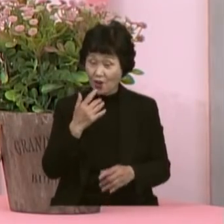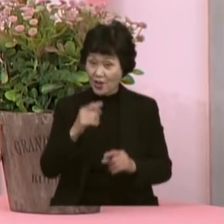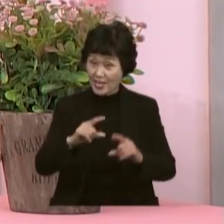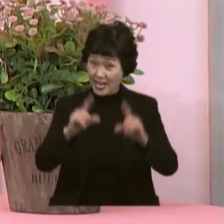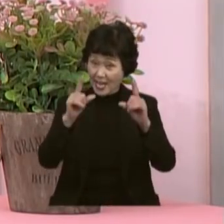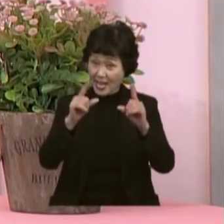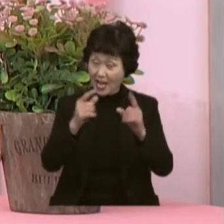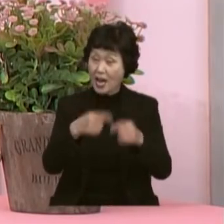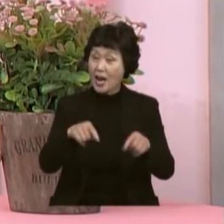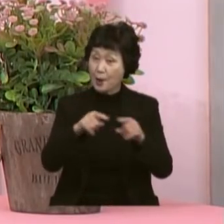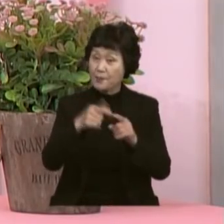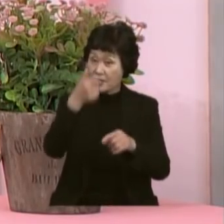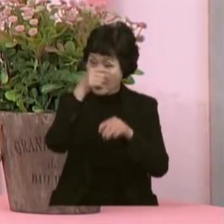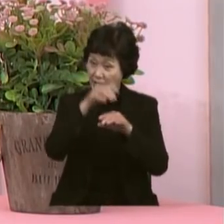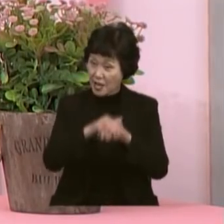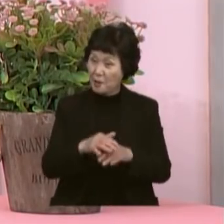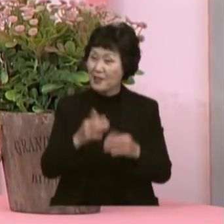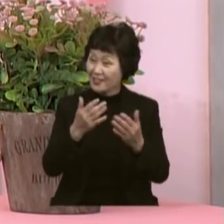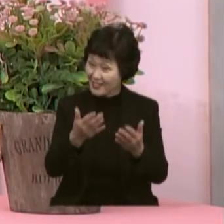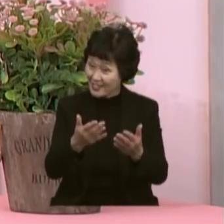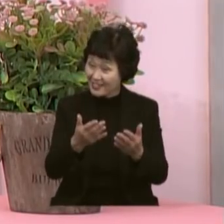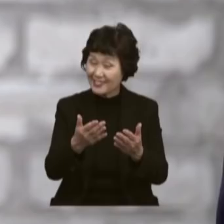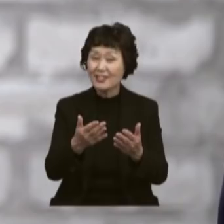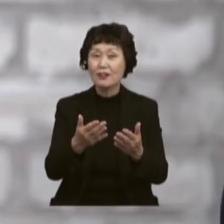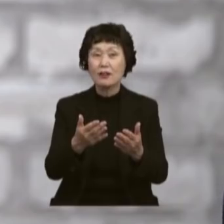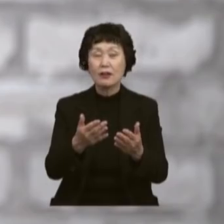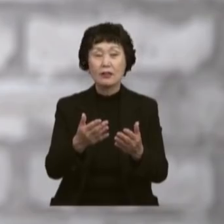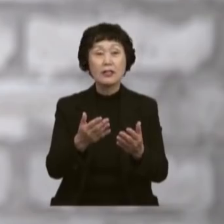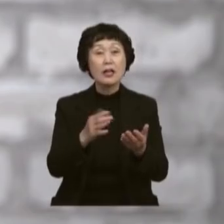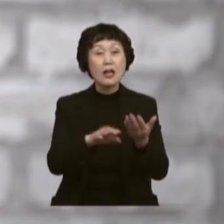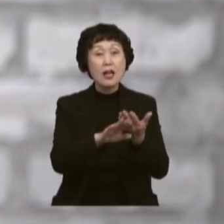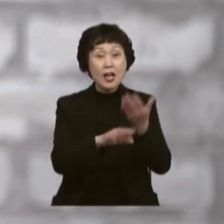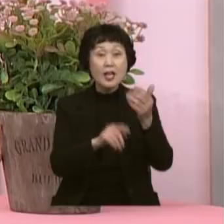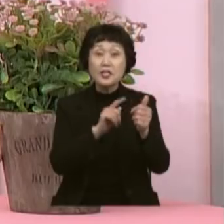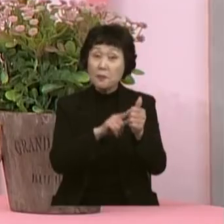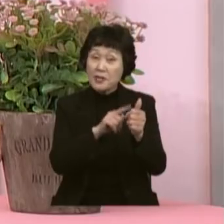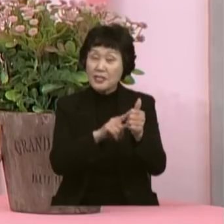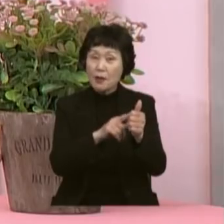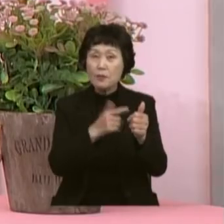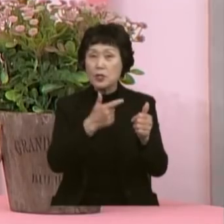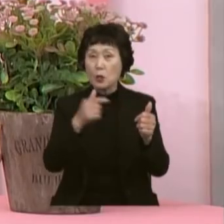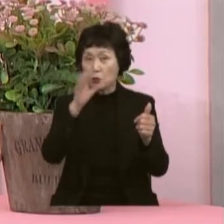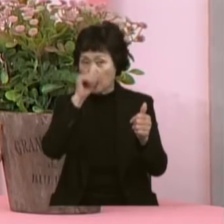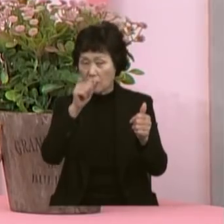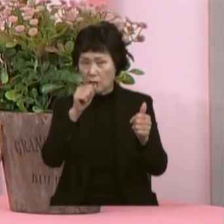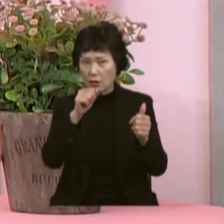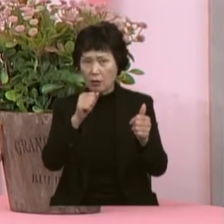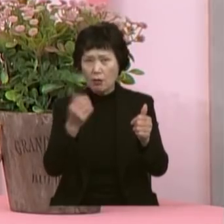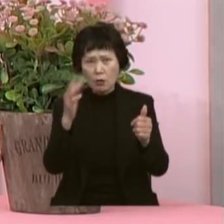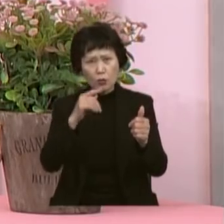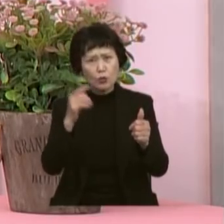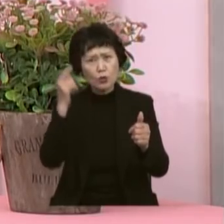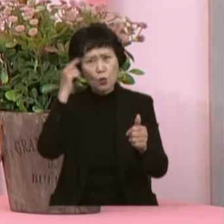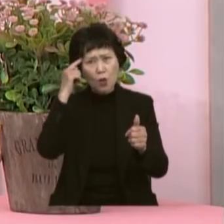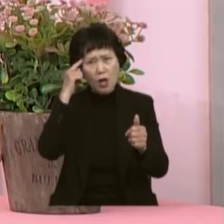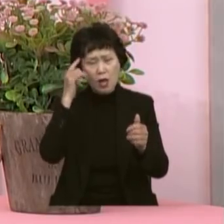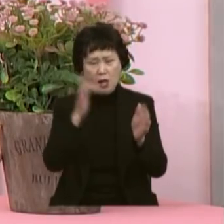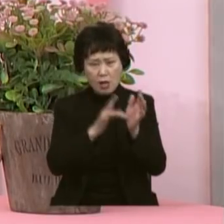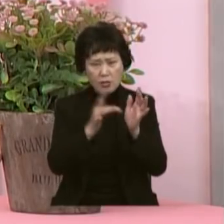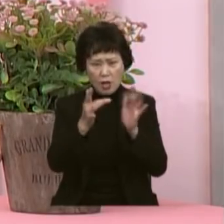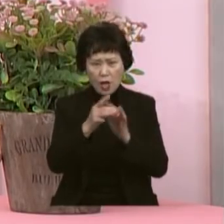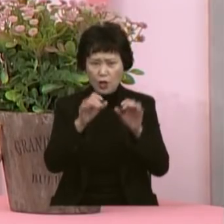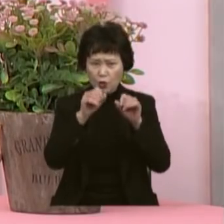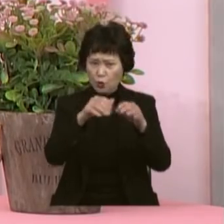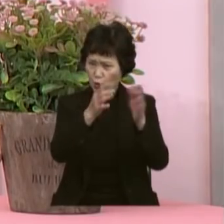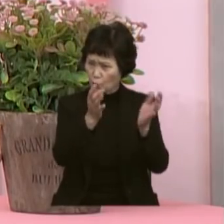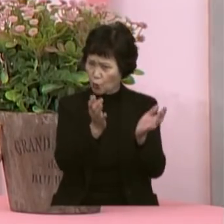그래서 근데 그 선배가 되게 착해요. 예. 너무 착한 사람이야. 근데 왜 예수전도단? 아씨 이름이